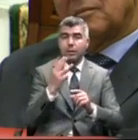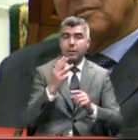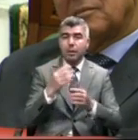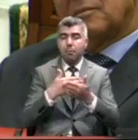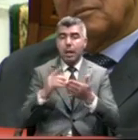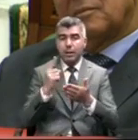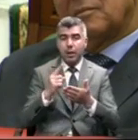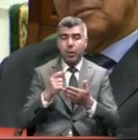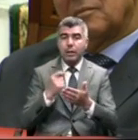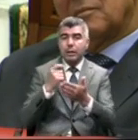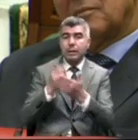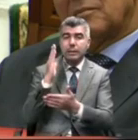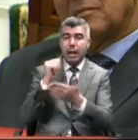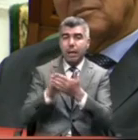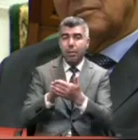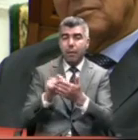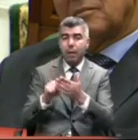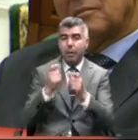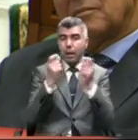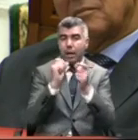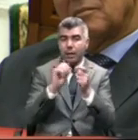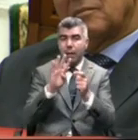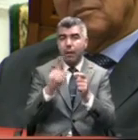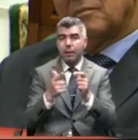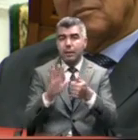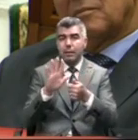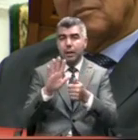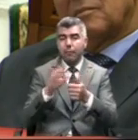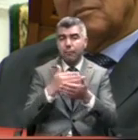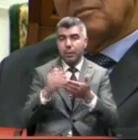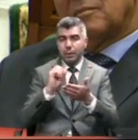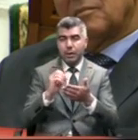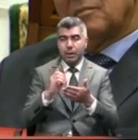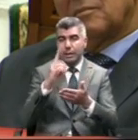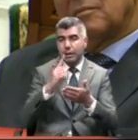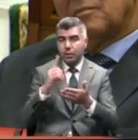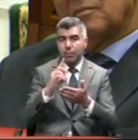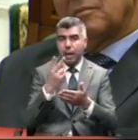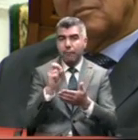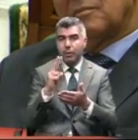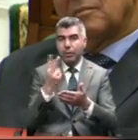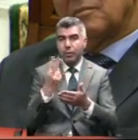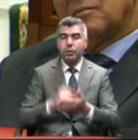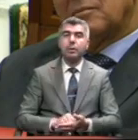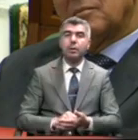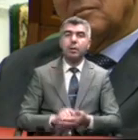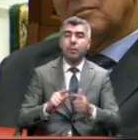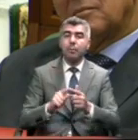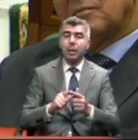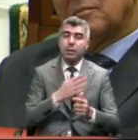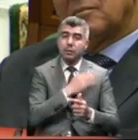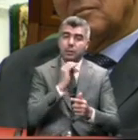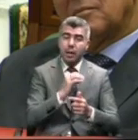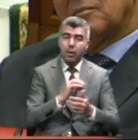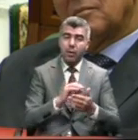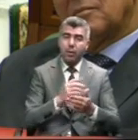الشركات هي 4.6 اذا هذه في حدود دوجنبر 2021 هذه في الحقيقه راه قروض اجباريه ولكن